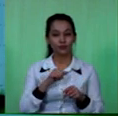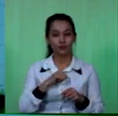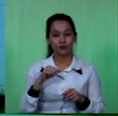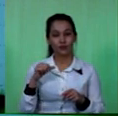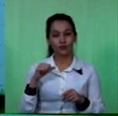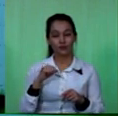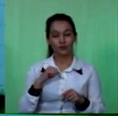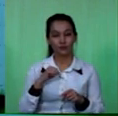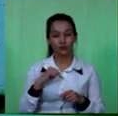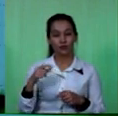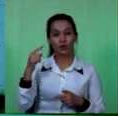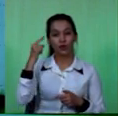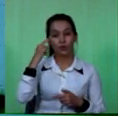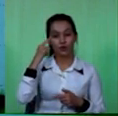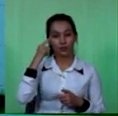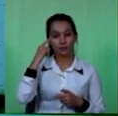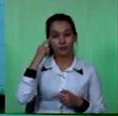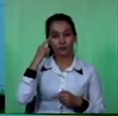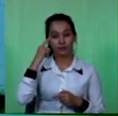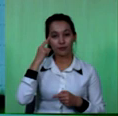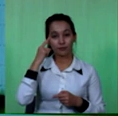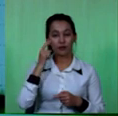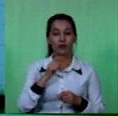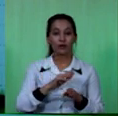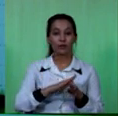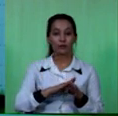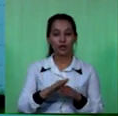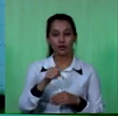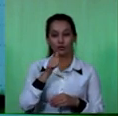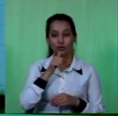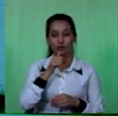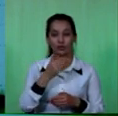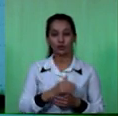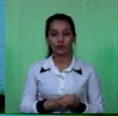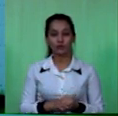o'zingiz egallagan bilimlaringiz asosida mustaqil bajarishga urinib ko'ring.